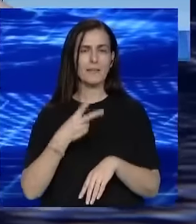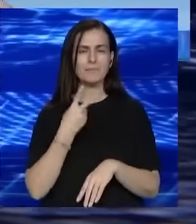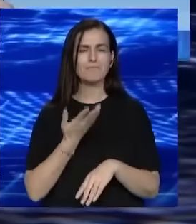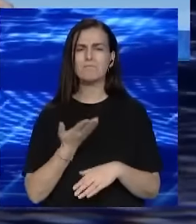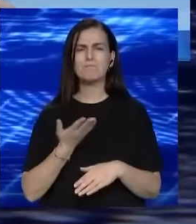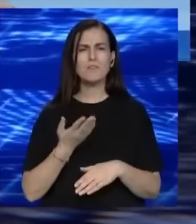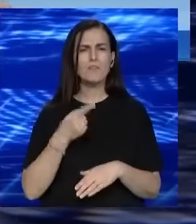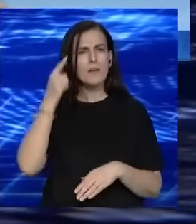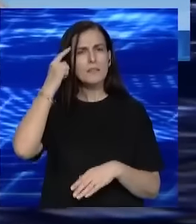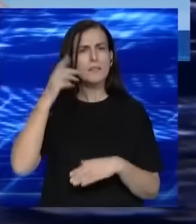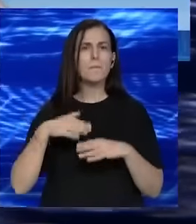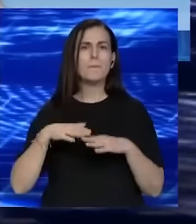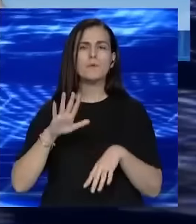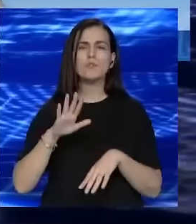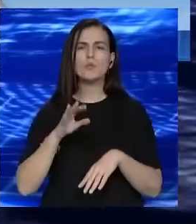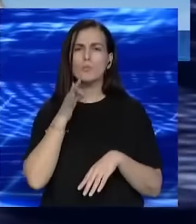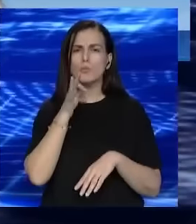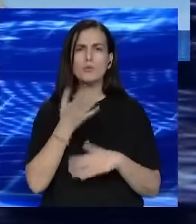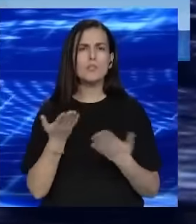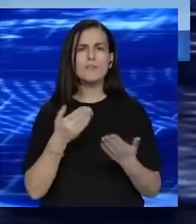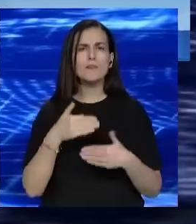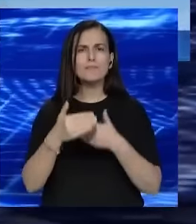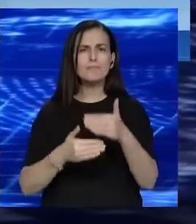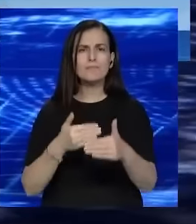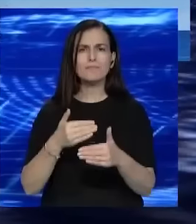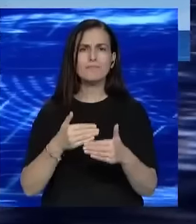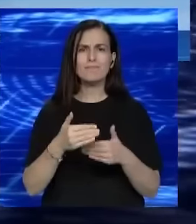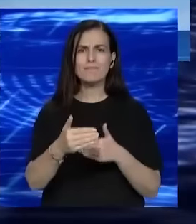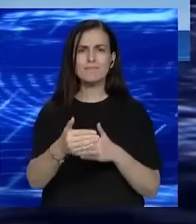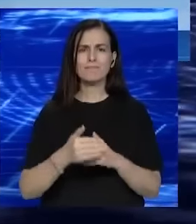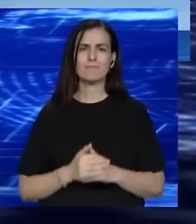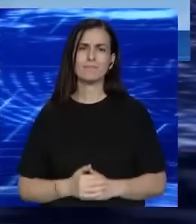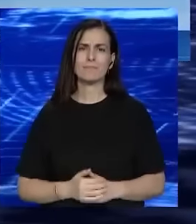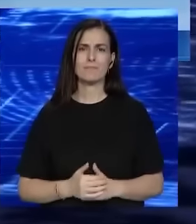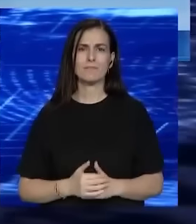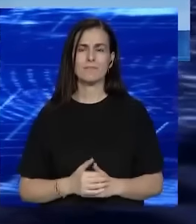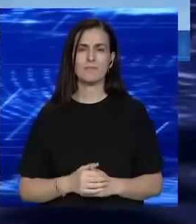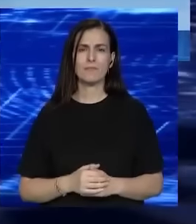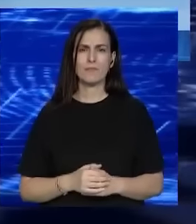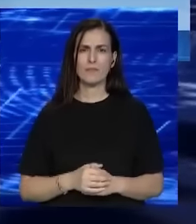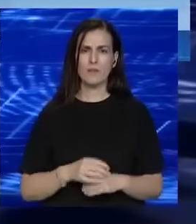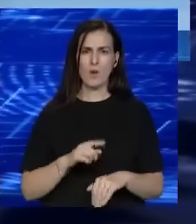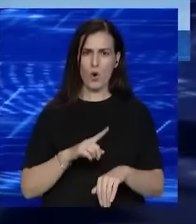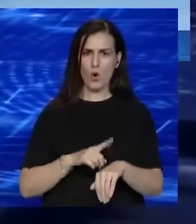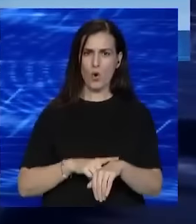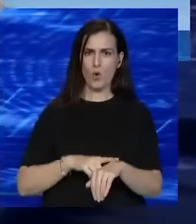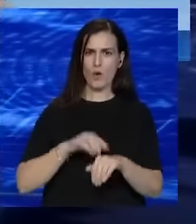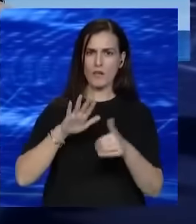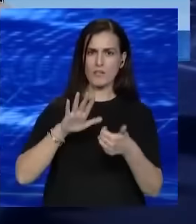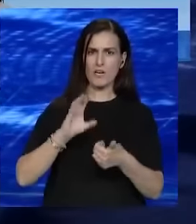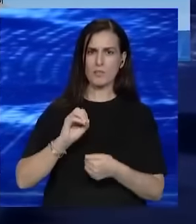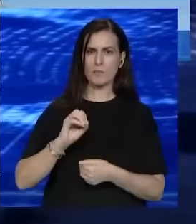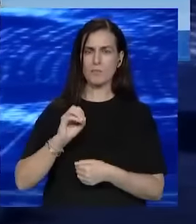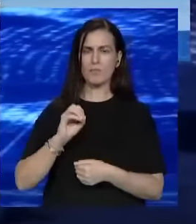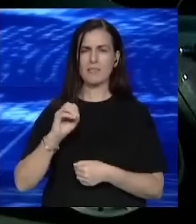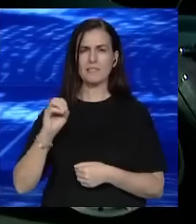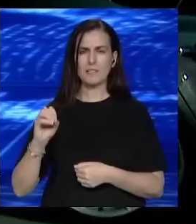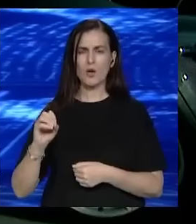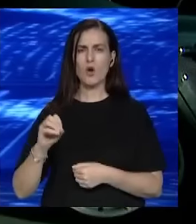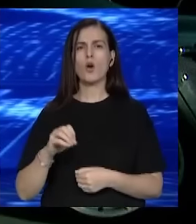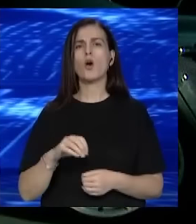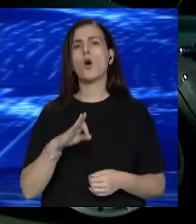çfarë di më shumë rreth kësaj pyetje, Merin? prej orës 16:00, Prokuroria